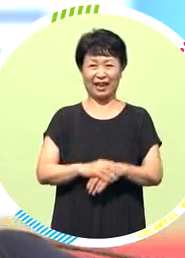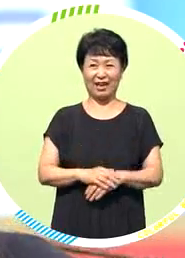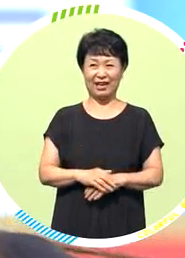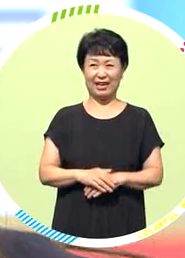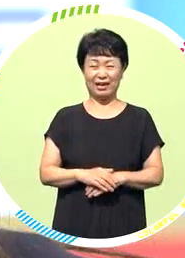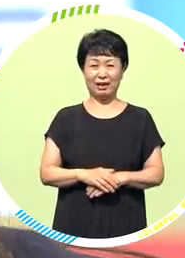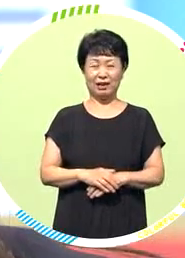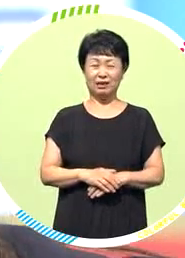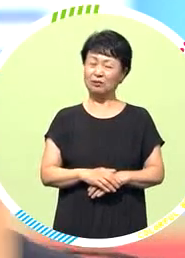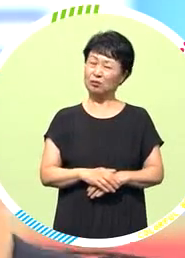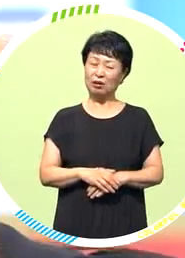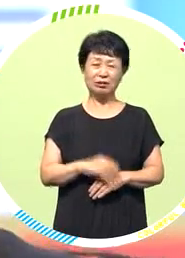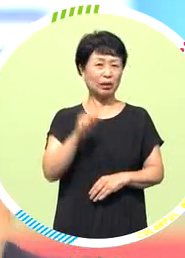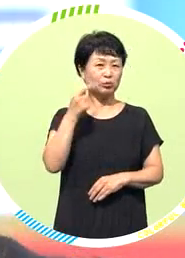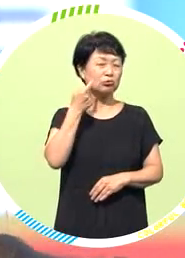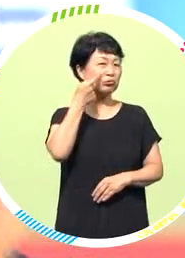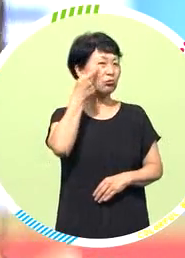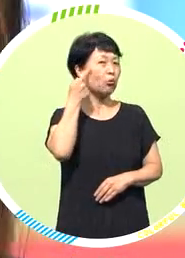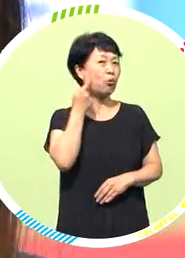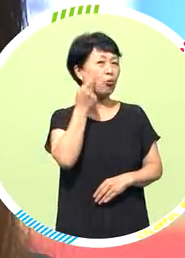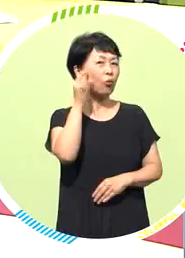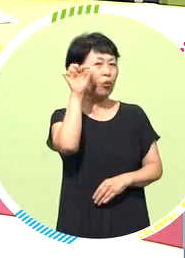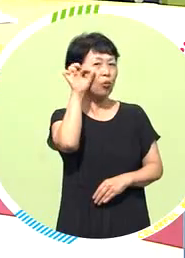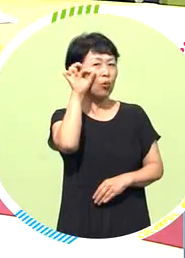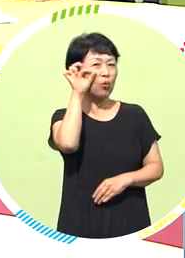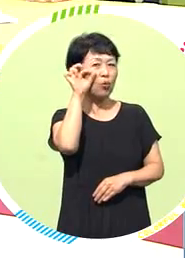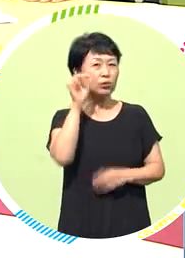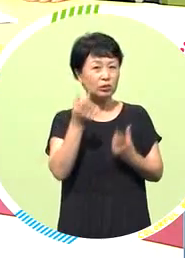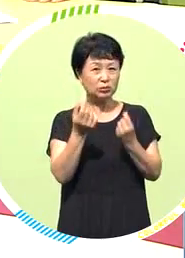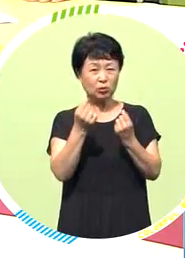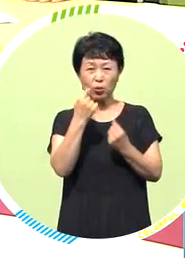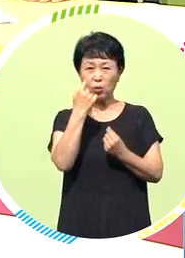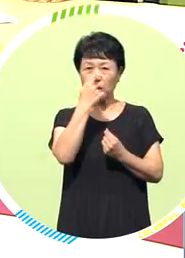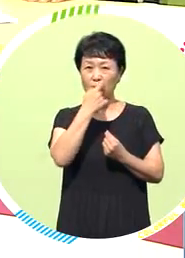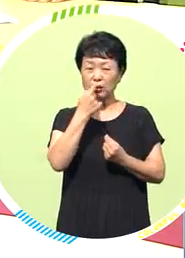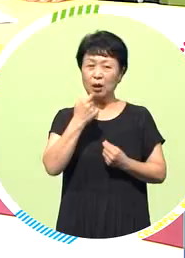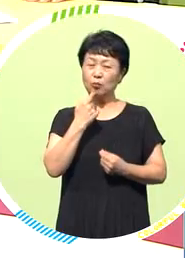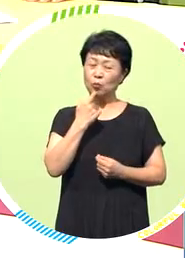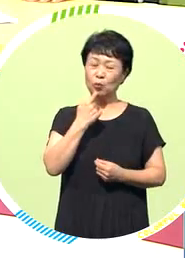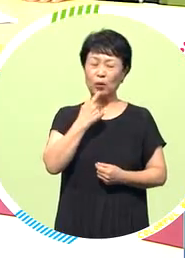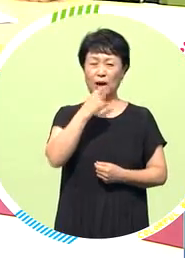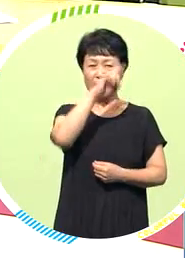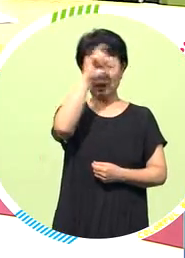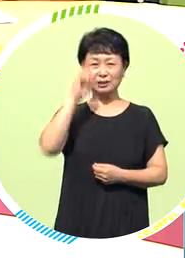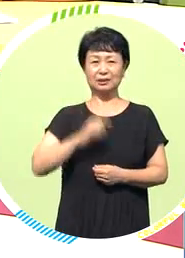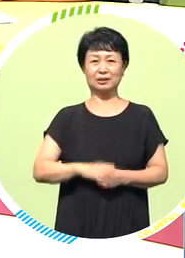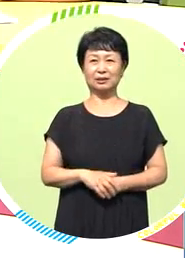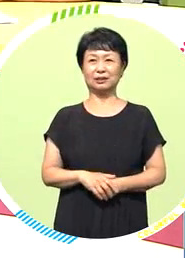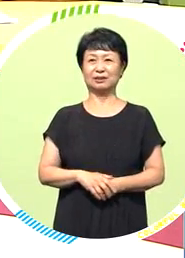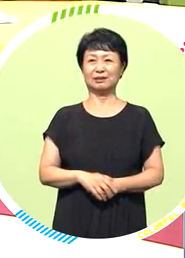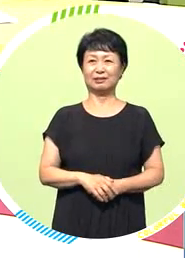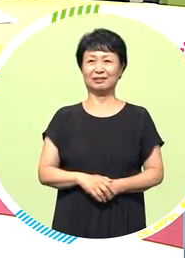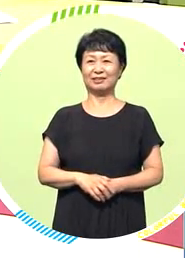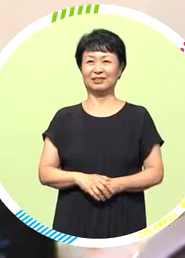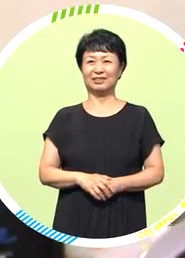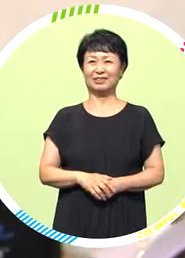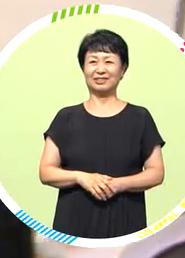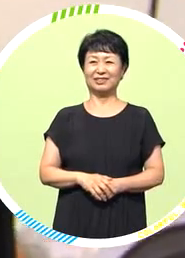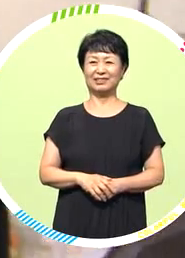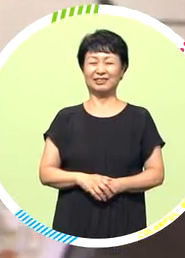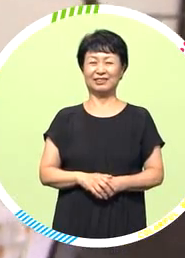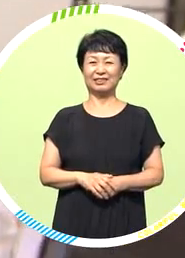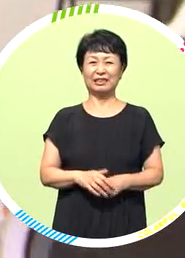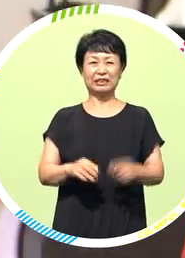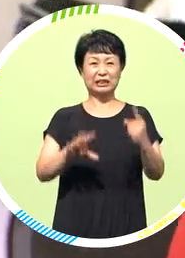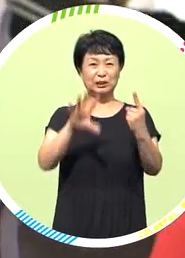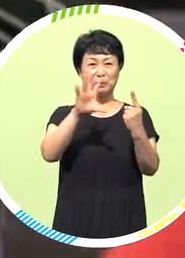にしてほしかったよね。ほっぺすかすかないけど。 すごい簡単にね、こうやってテンションが上がっていいよね。 で、1